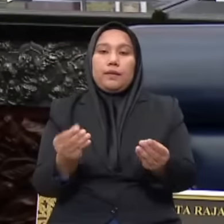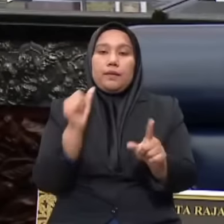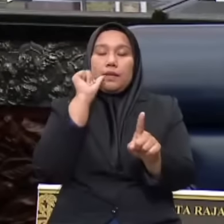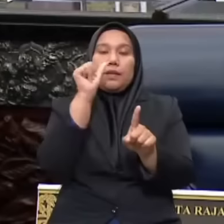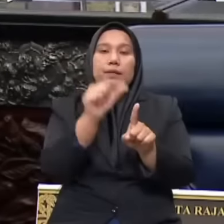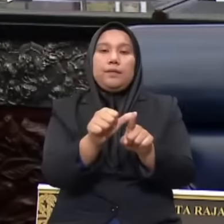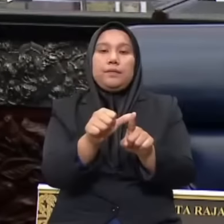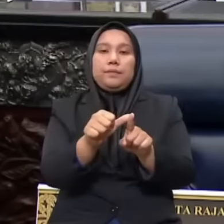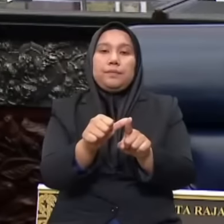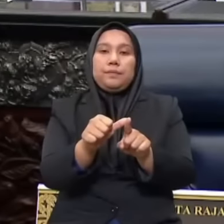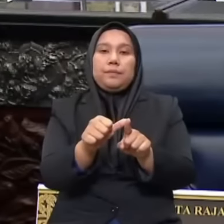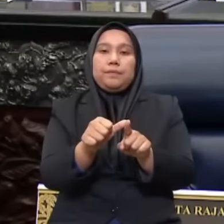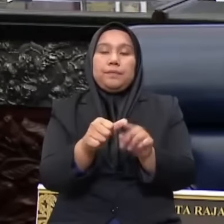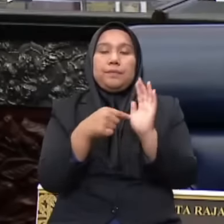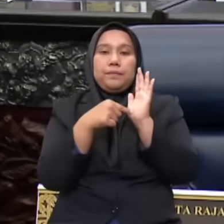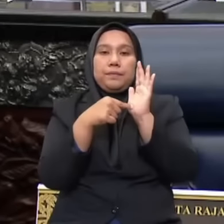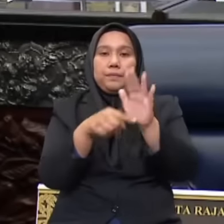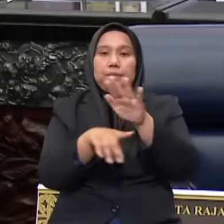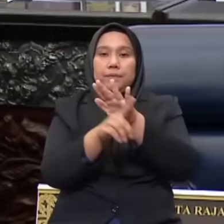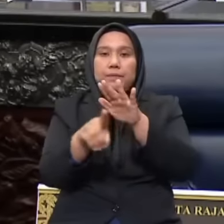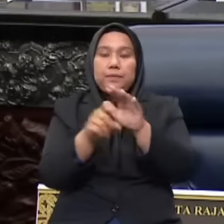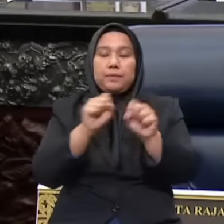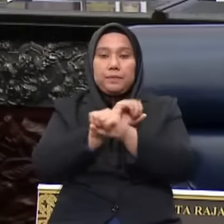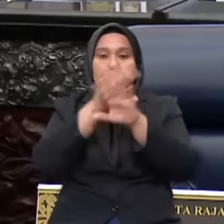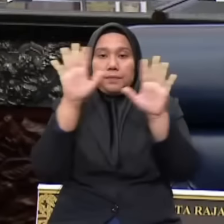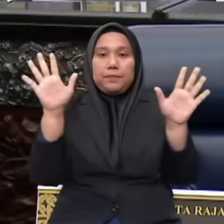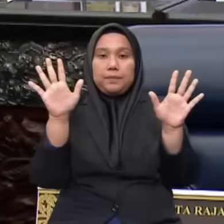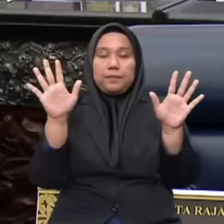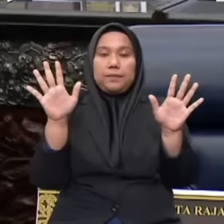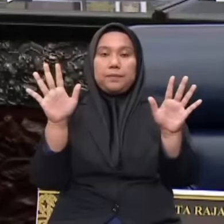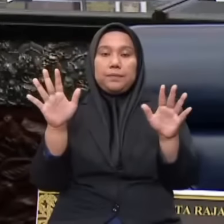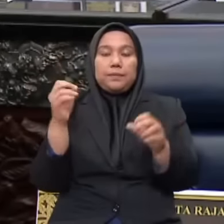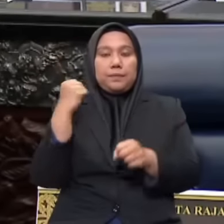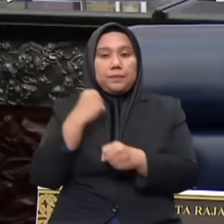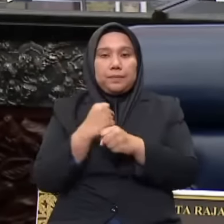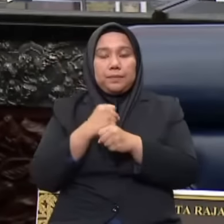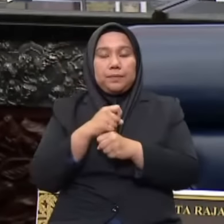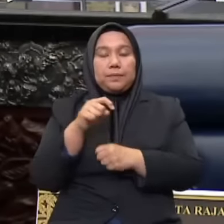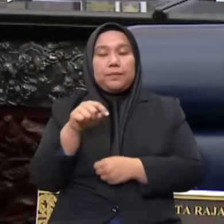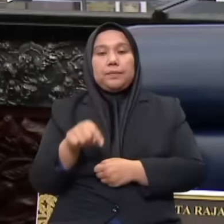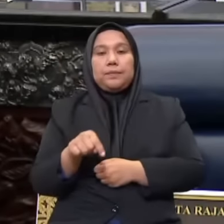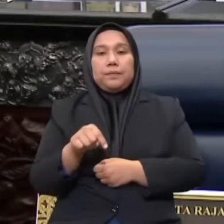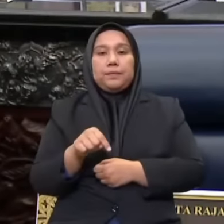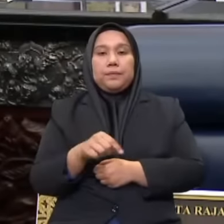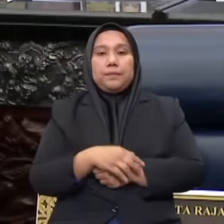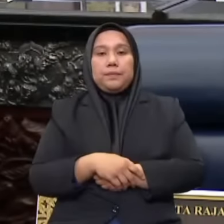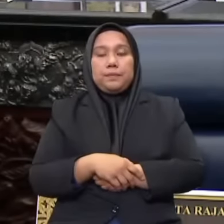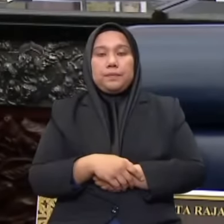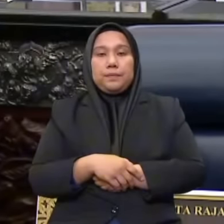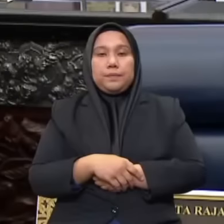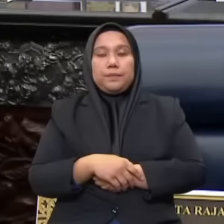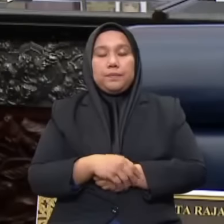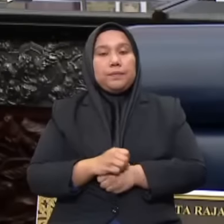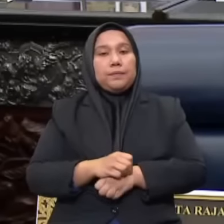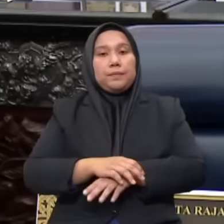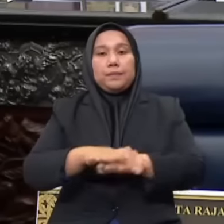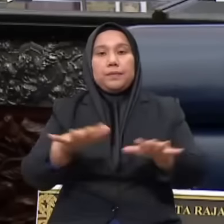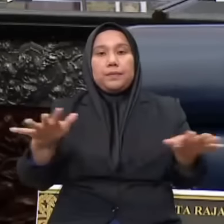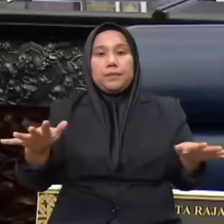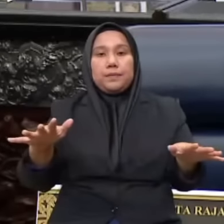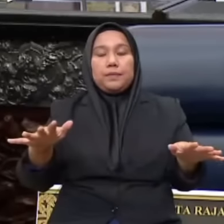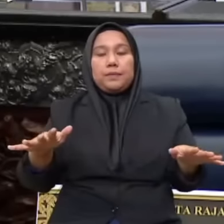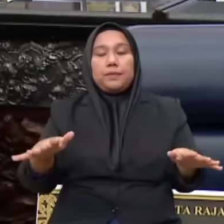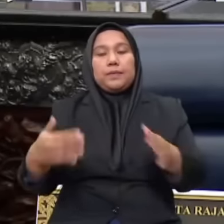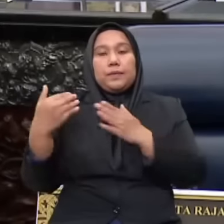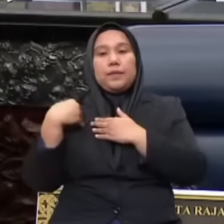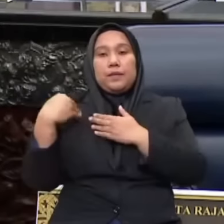arahan dan petunjuk dasar yang jelas bahawa tugas ini perlulah diperluaskan kepada peranan